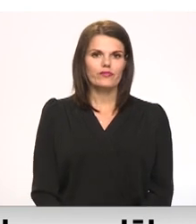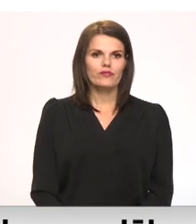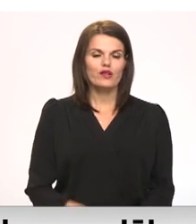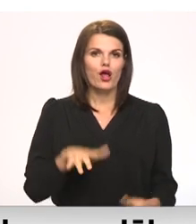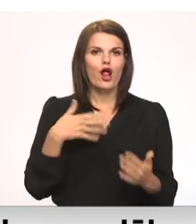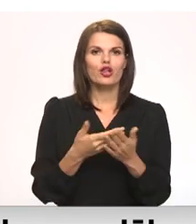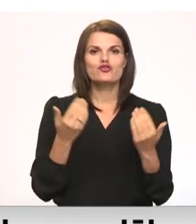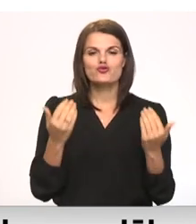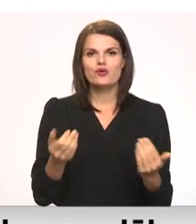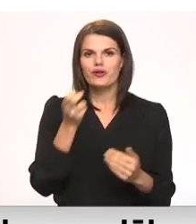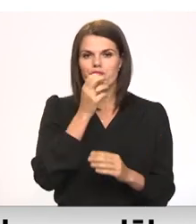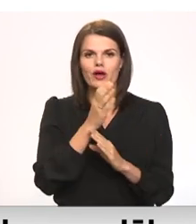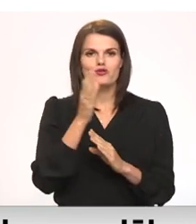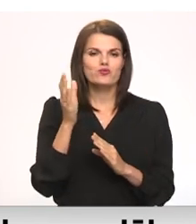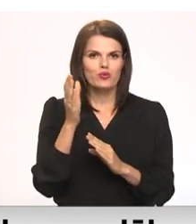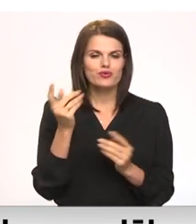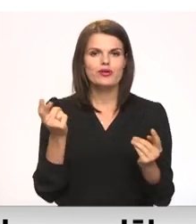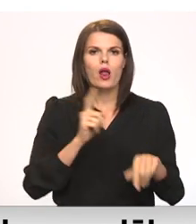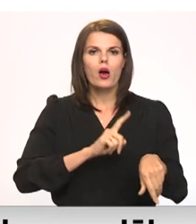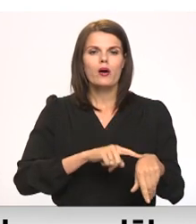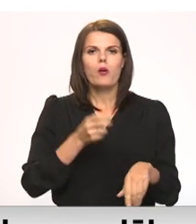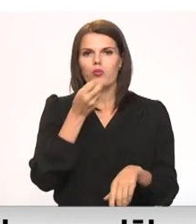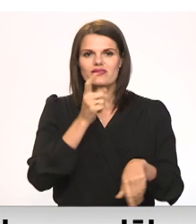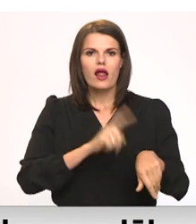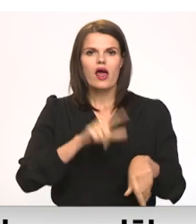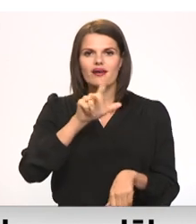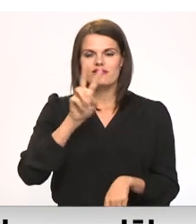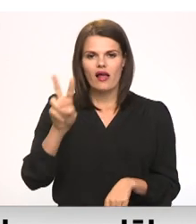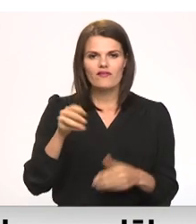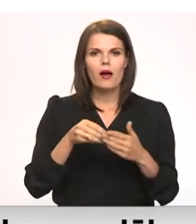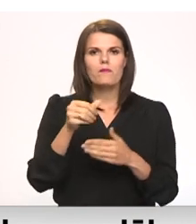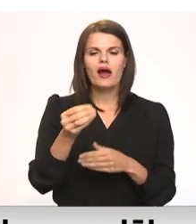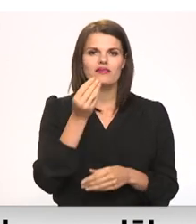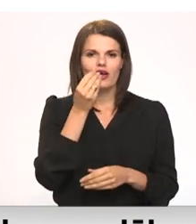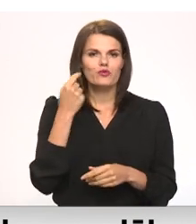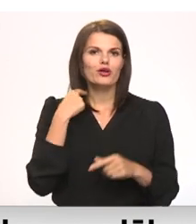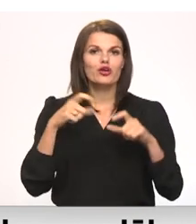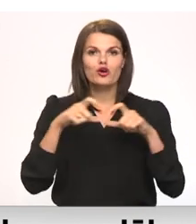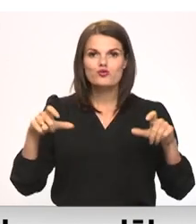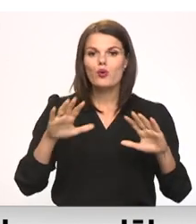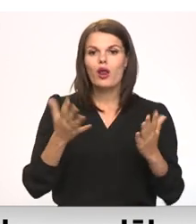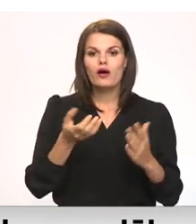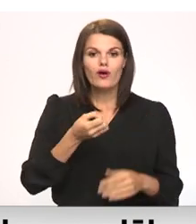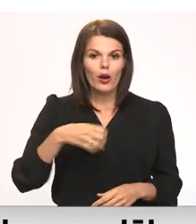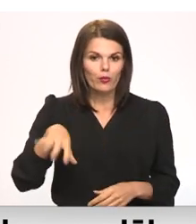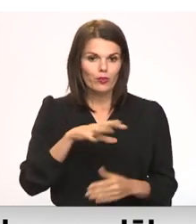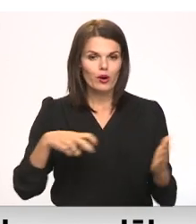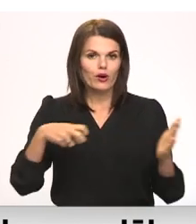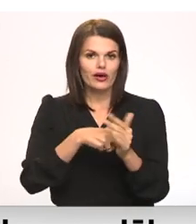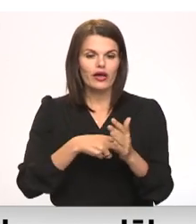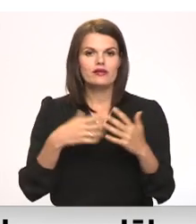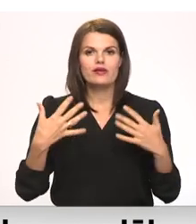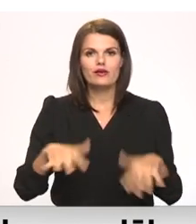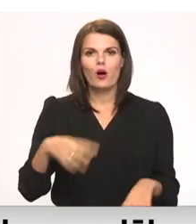Līdz šodienas pēcpusdienai vietnē pusdienlaiks LV maksas ēdināšanai Rīgas skolās vai bērnu dārzos reģistrēti